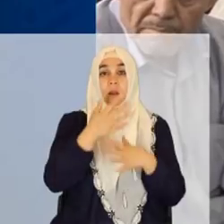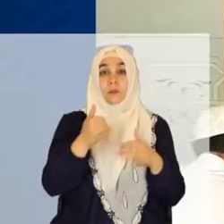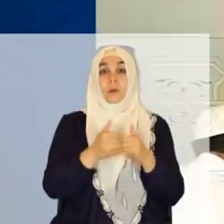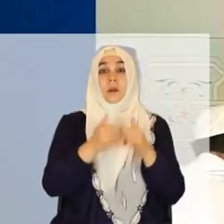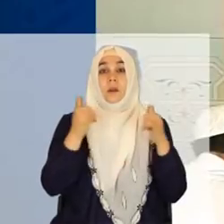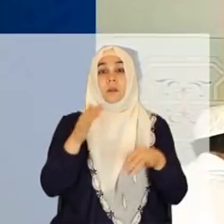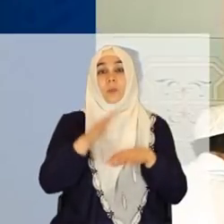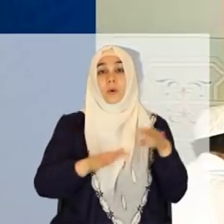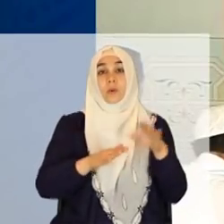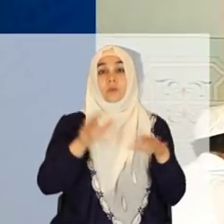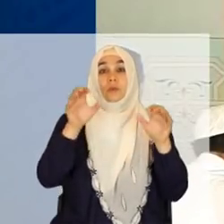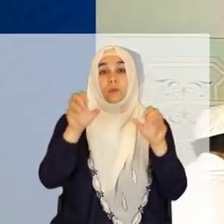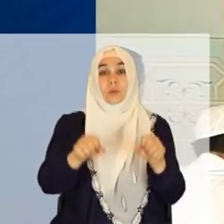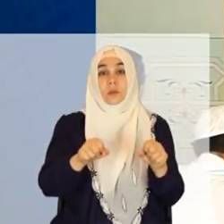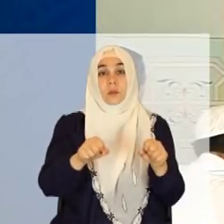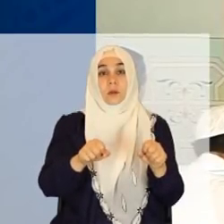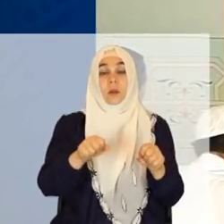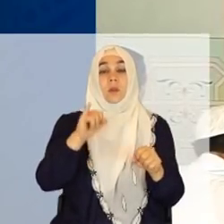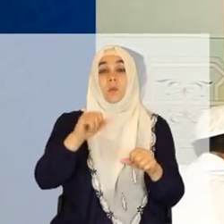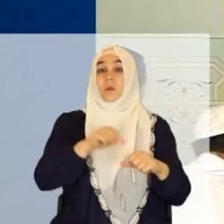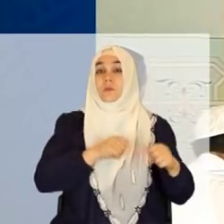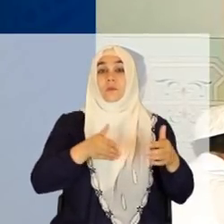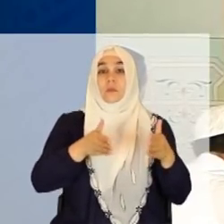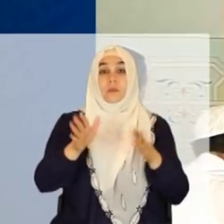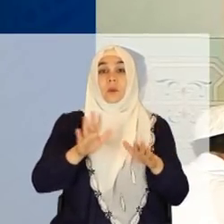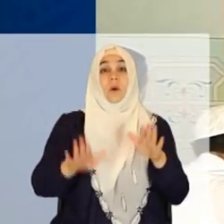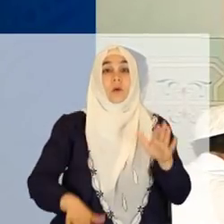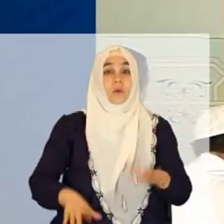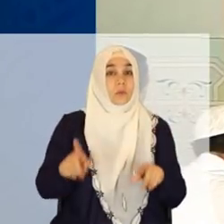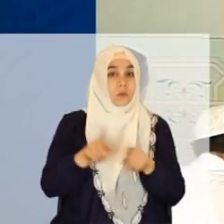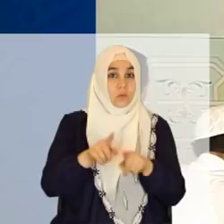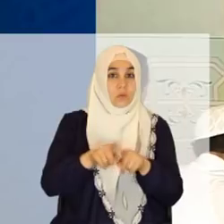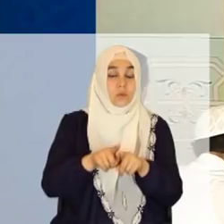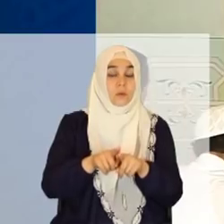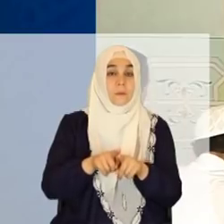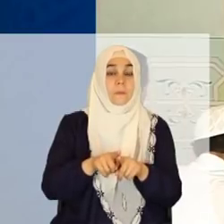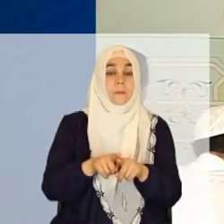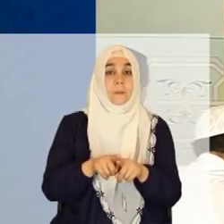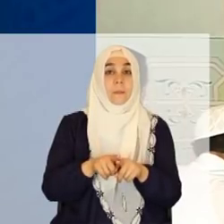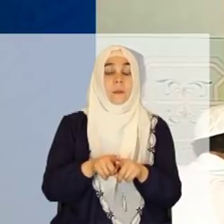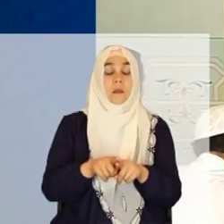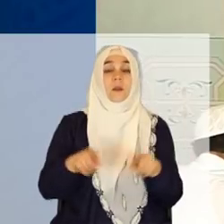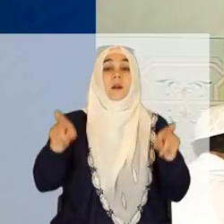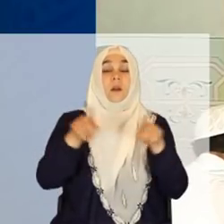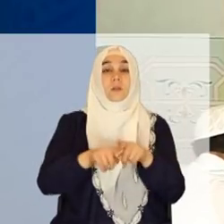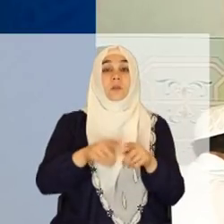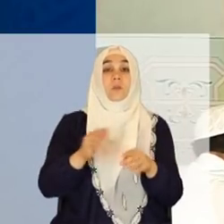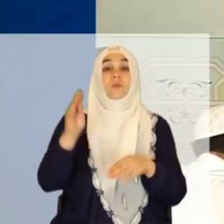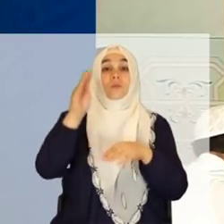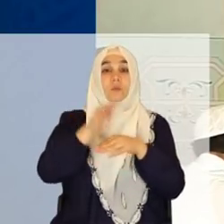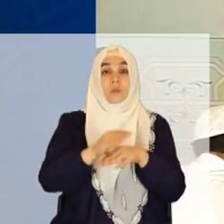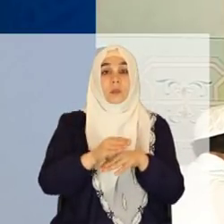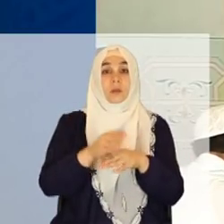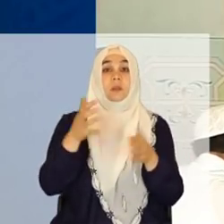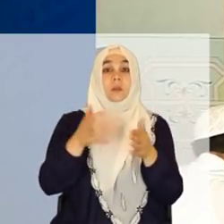baraka, pokiza narsalarni tutadi, haromga yurmaydi, oyoq ham shundoq. Ana endi uni ustiga